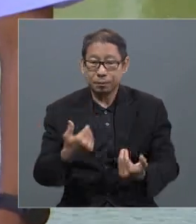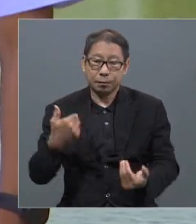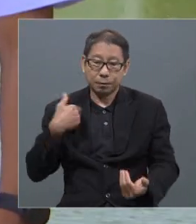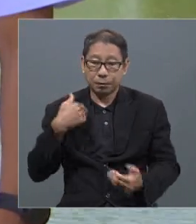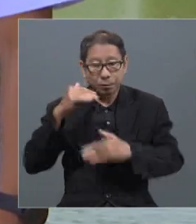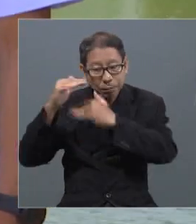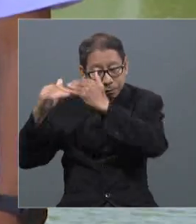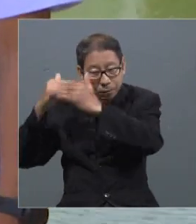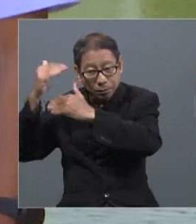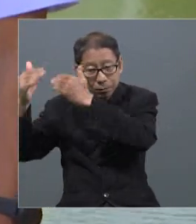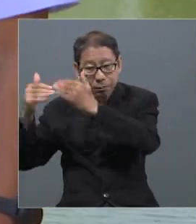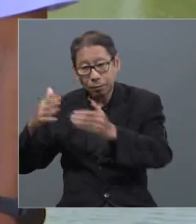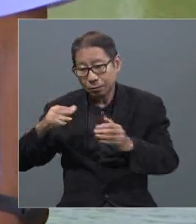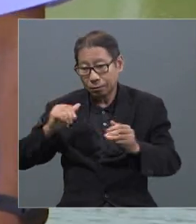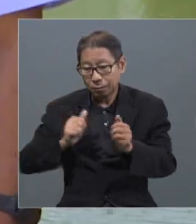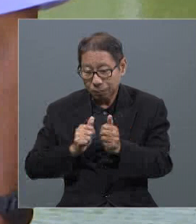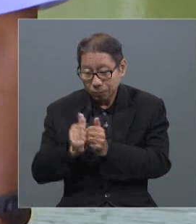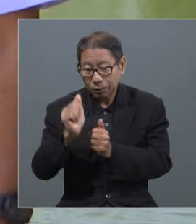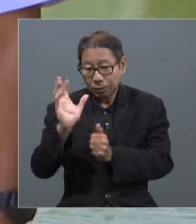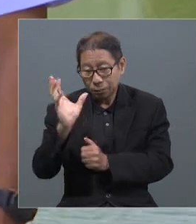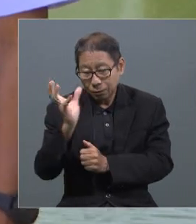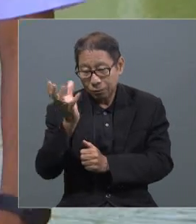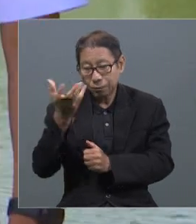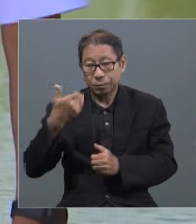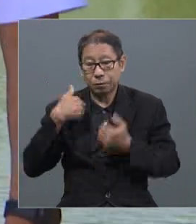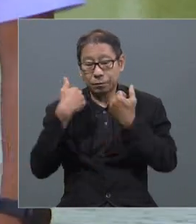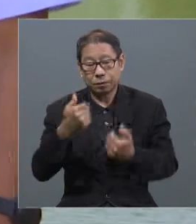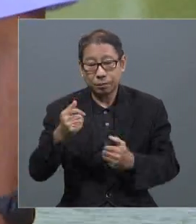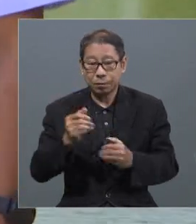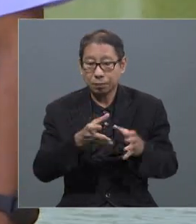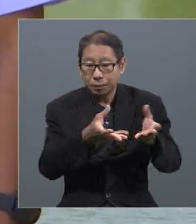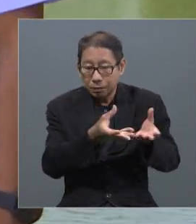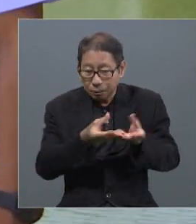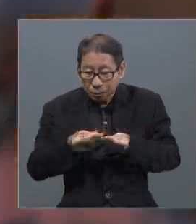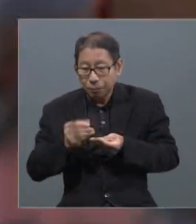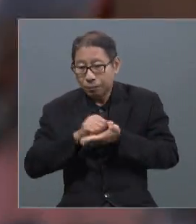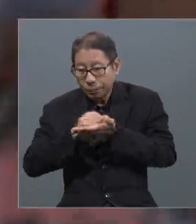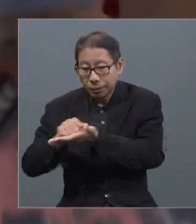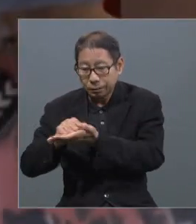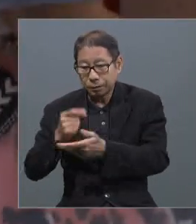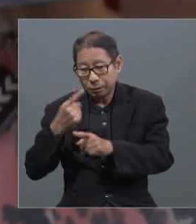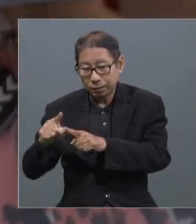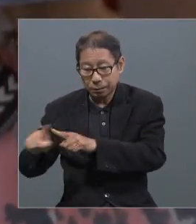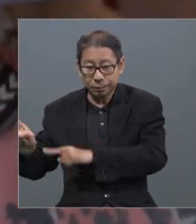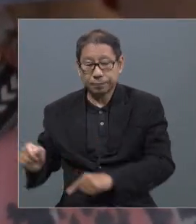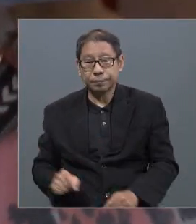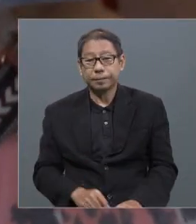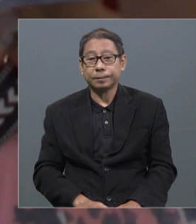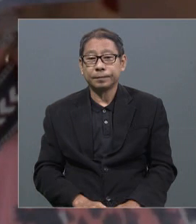าวหน้าและก็ทันสมัยและก็ผู้ป่วยก็ปลอดภัยโดยที่ไม่จำเป็นต้องไปรับบริการที่อื่นนะครับ